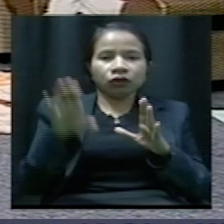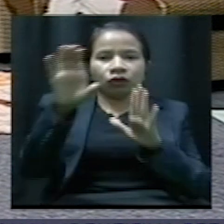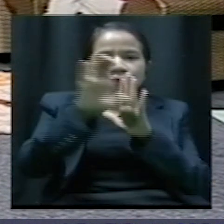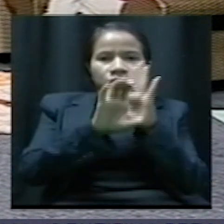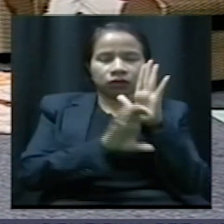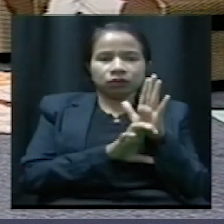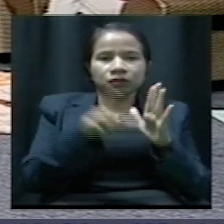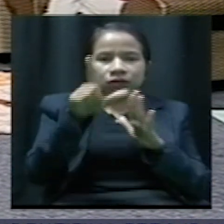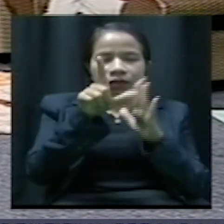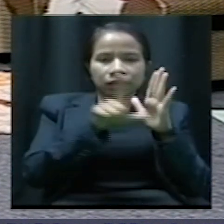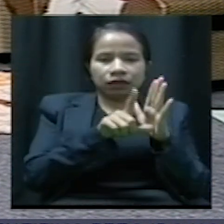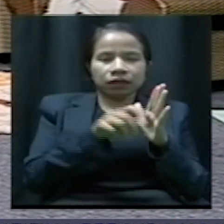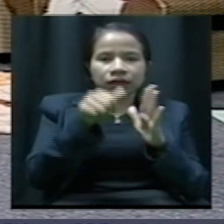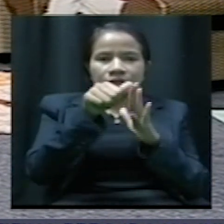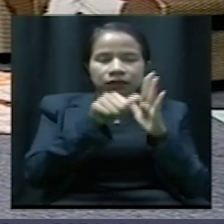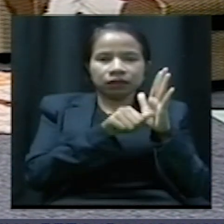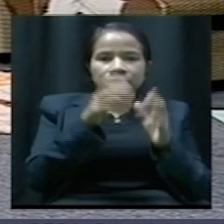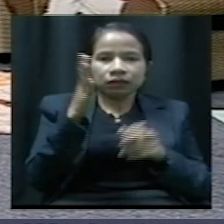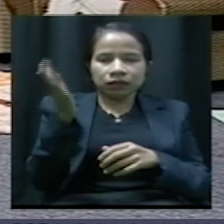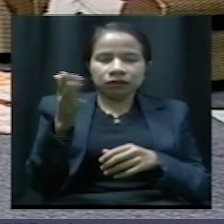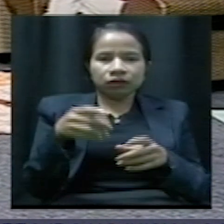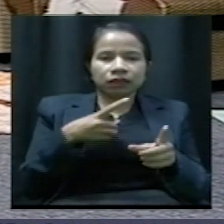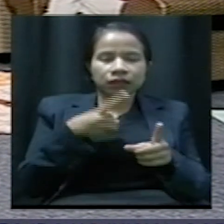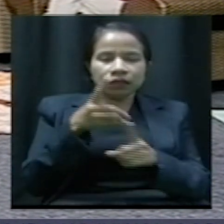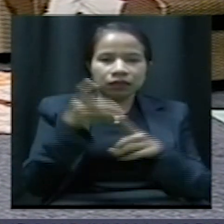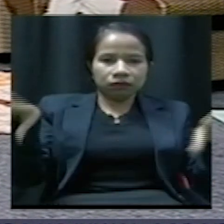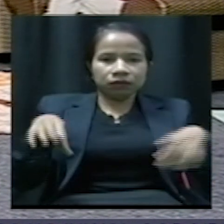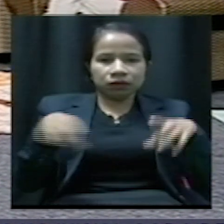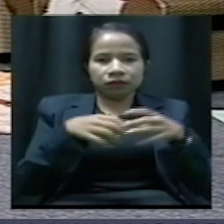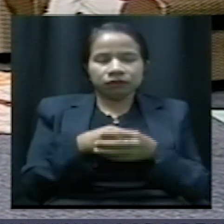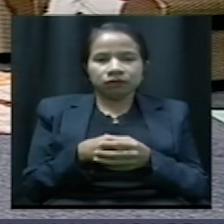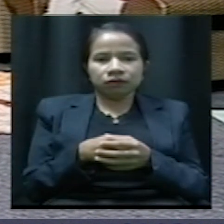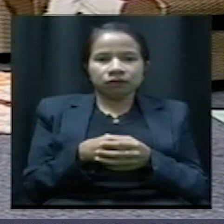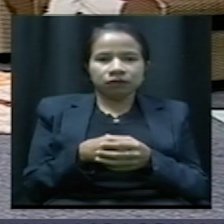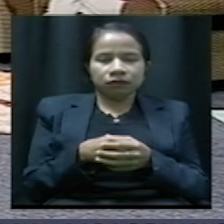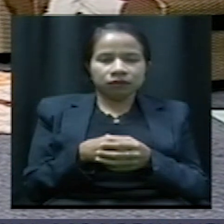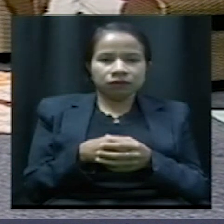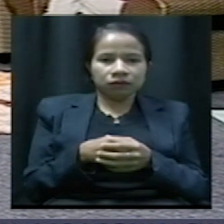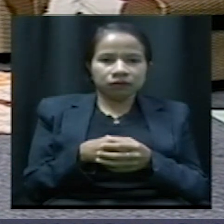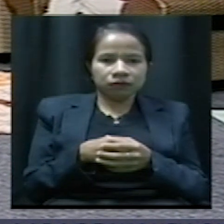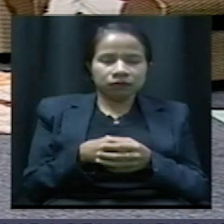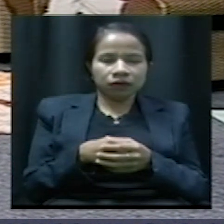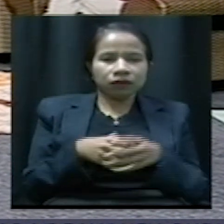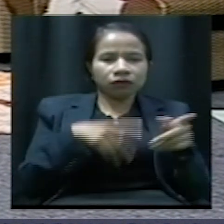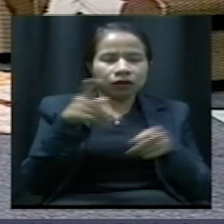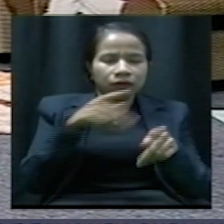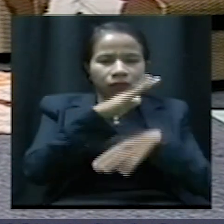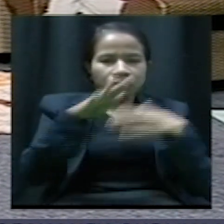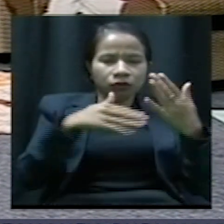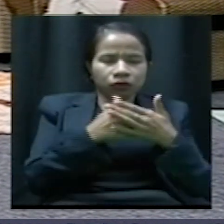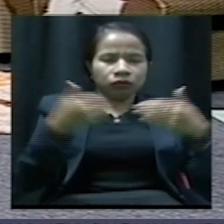ba liliu artigo 50 ema direitu ba trabalho. Direitu ba servisu. Antaung ne garante sidadang